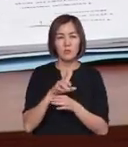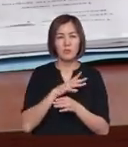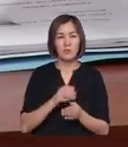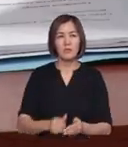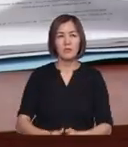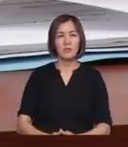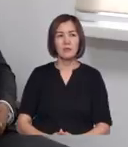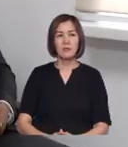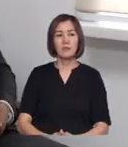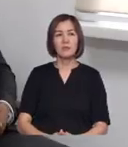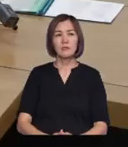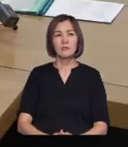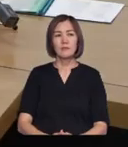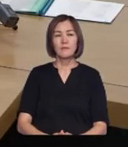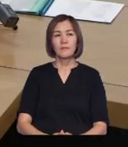тапсырды.